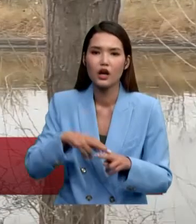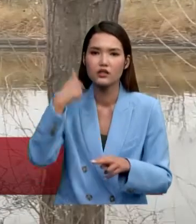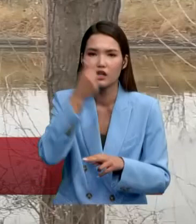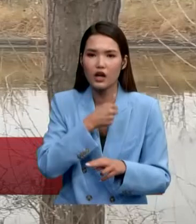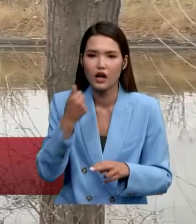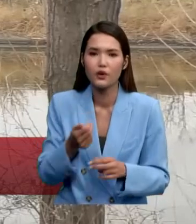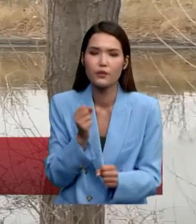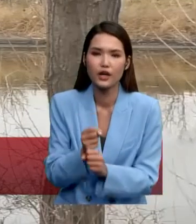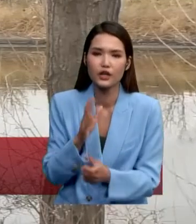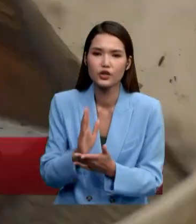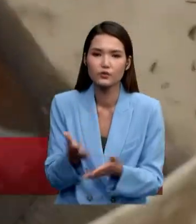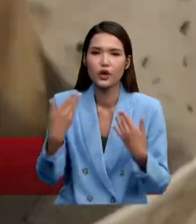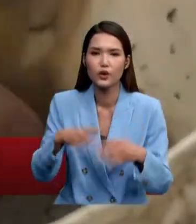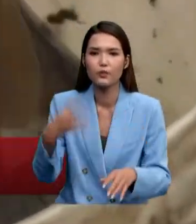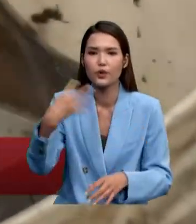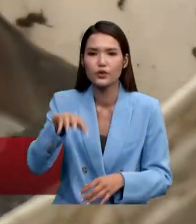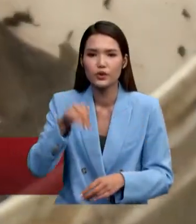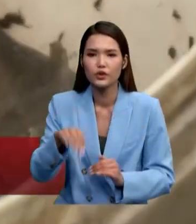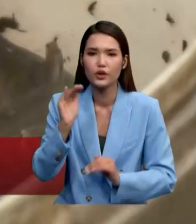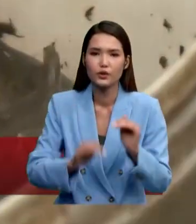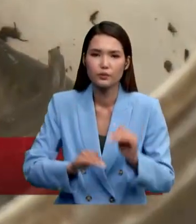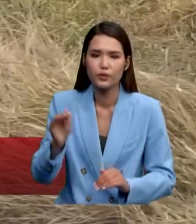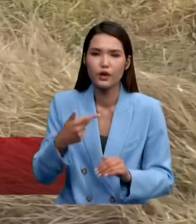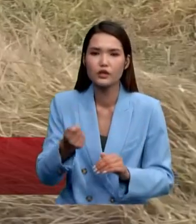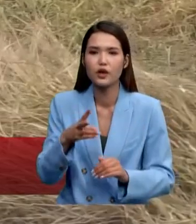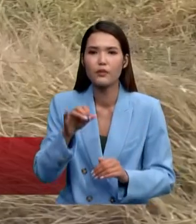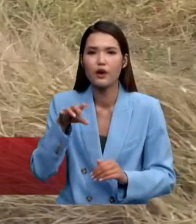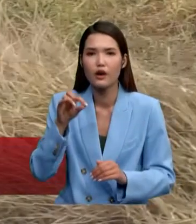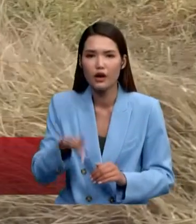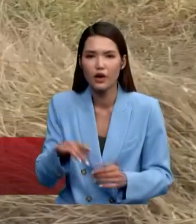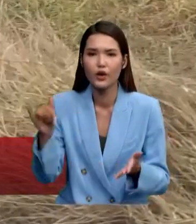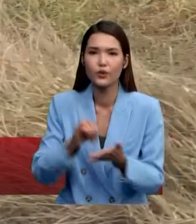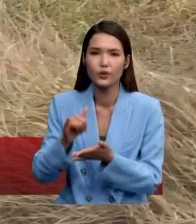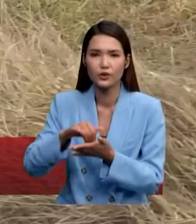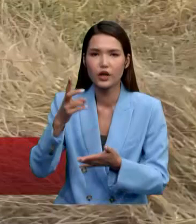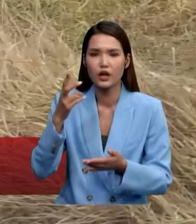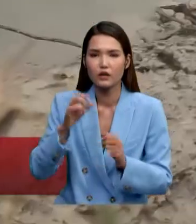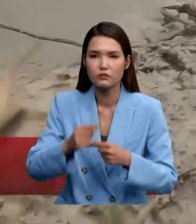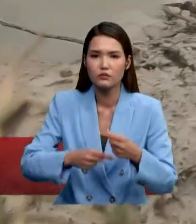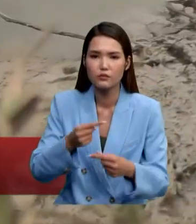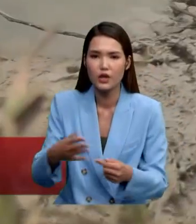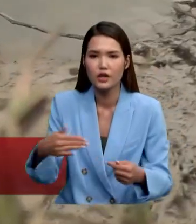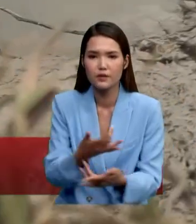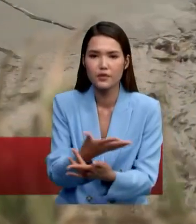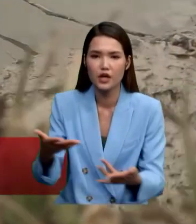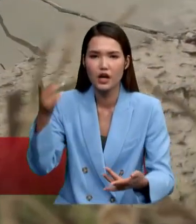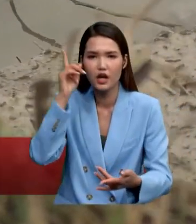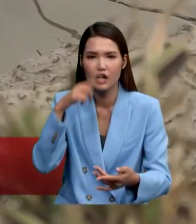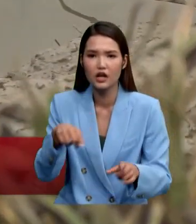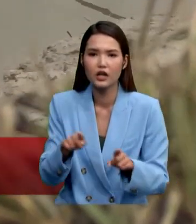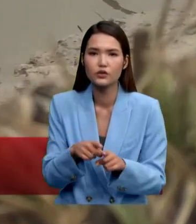реку Иртыш будет выпущено 40 тысяч тонн двухлетнего малька карпа для восстановления популяции рыбы. Однако молодь, которая весит